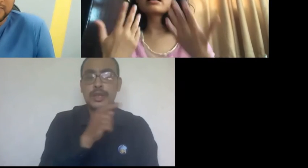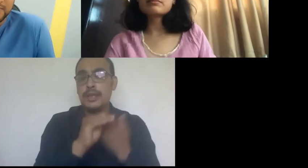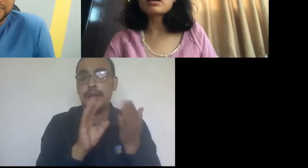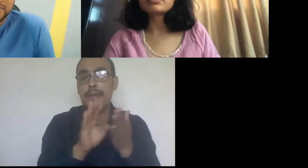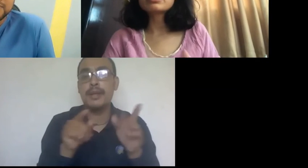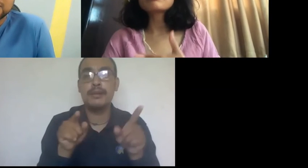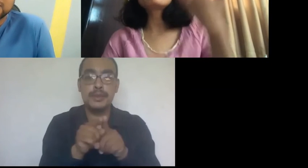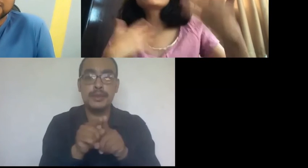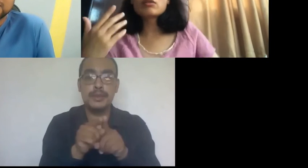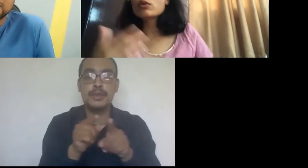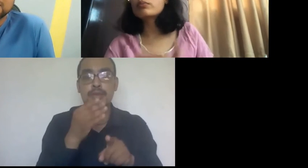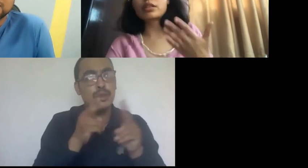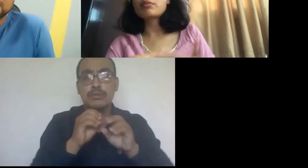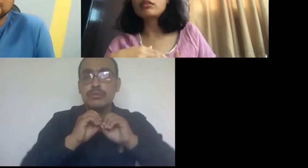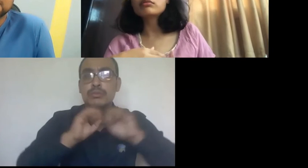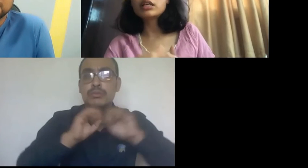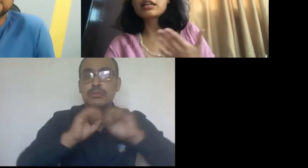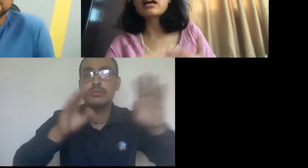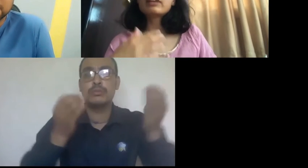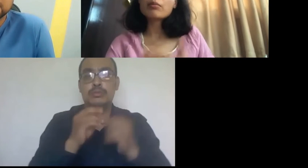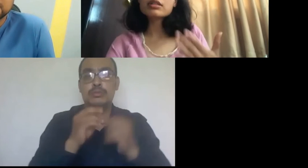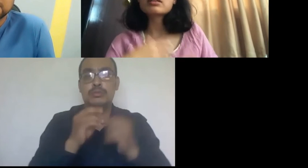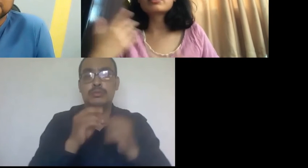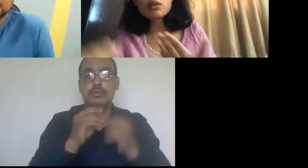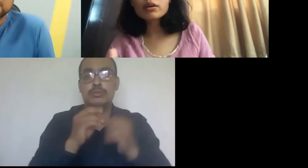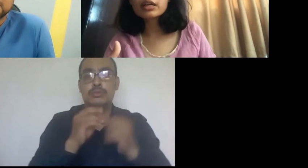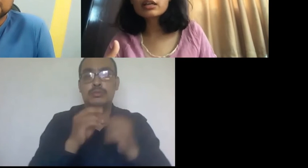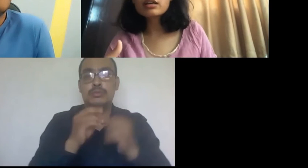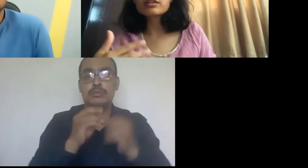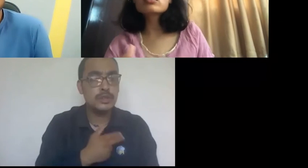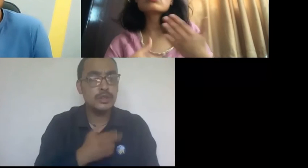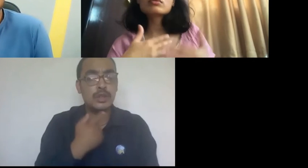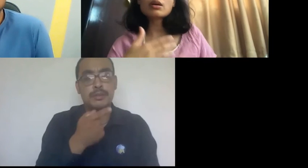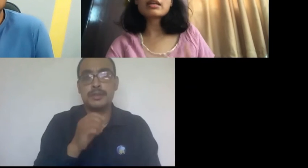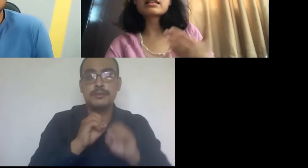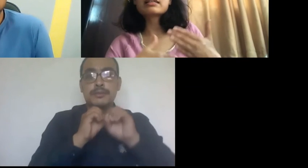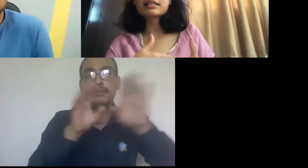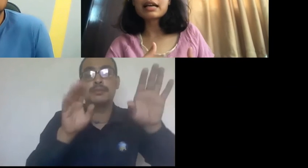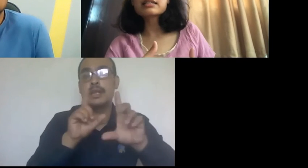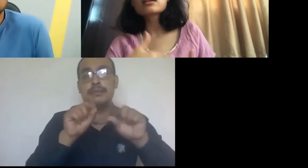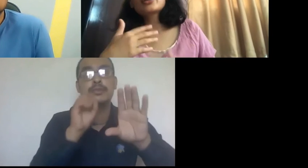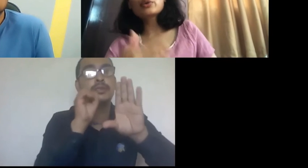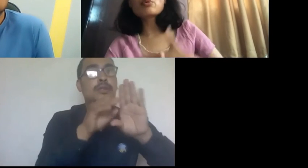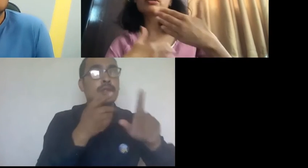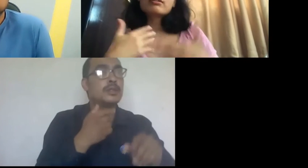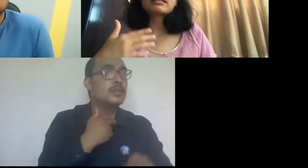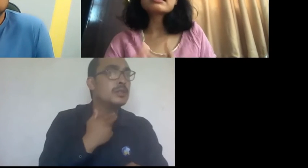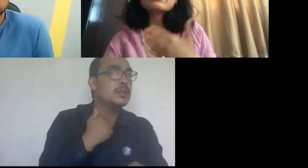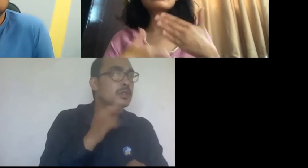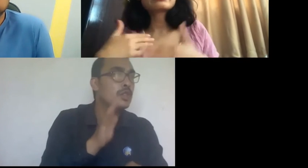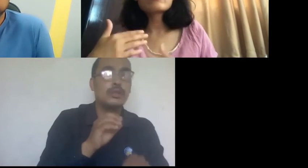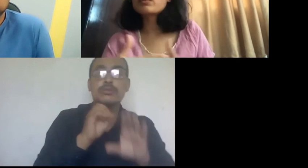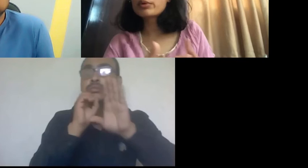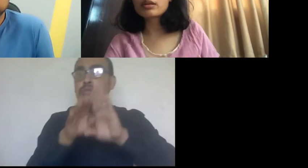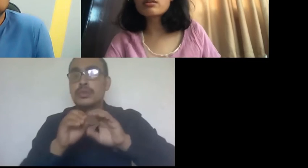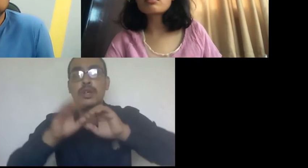कुरा हामीले पब्लिकै गर्नुपर्छ भन्ने हुँदैन होइन, आफूलाई मन छैन भने नगर्ने होइन। जुन जुन तपाईँलाई चाहिँ लाग्छ कि यो पब्लिक गर्दा चाहिँ